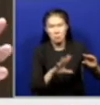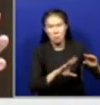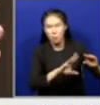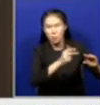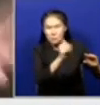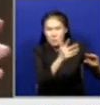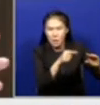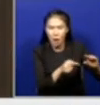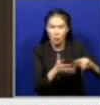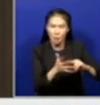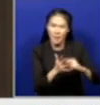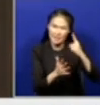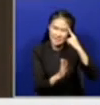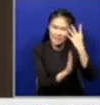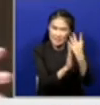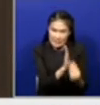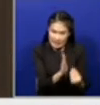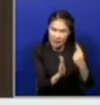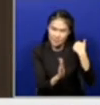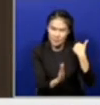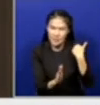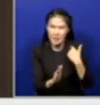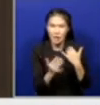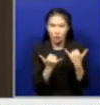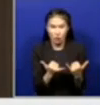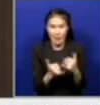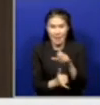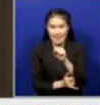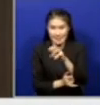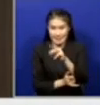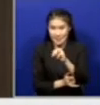SME ในประเทศไทยเนี่ยมีประมาณ 3-4 ล้าน